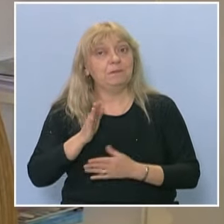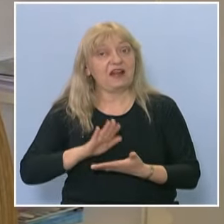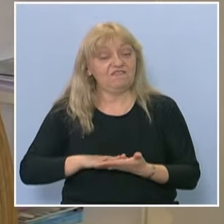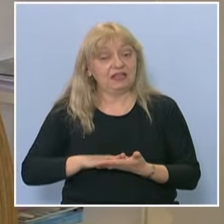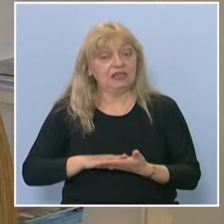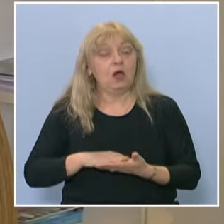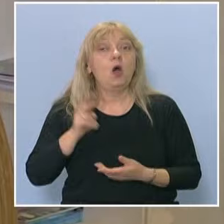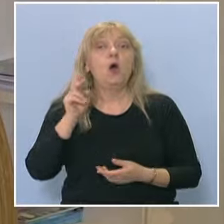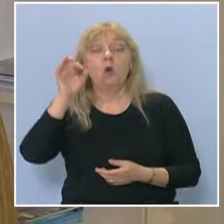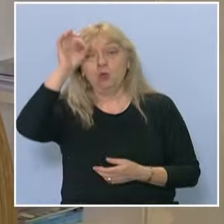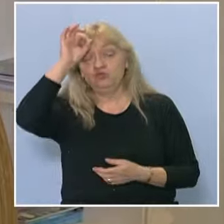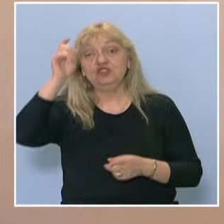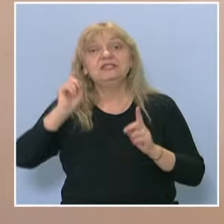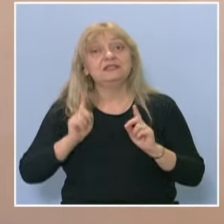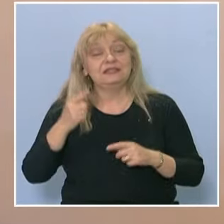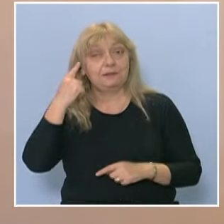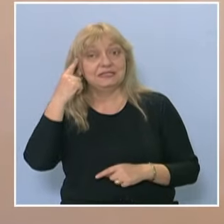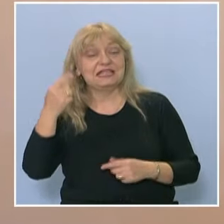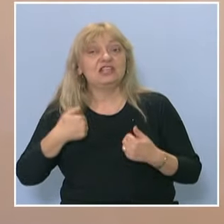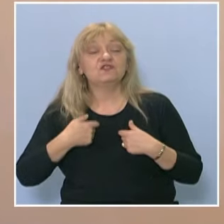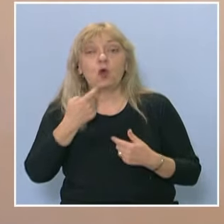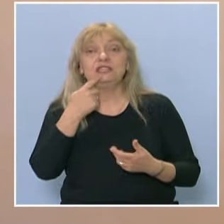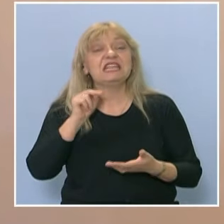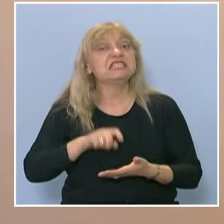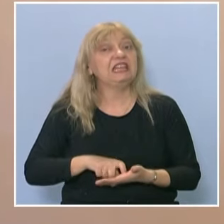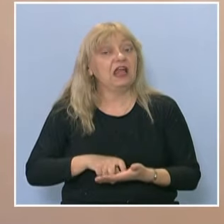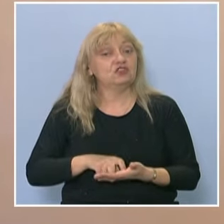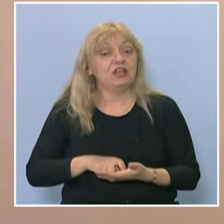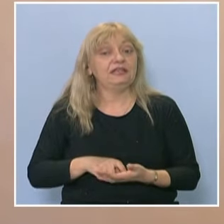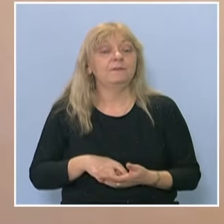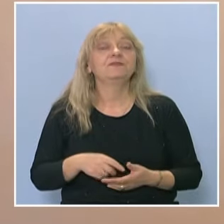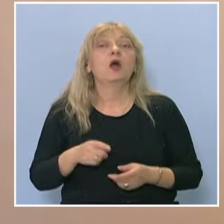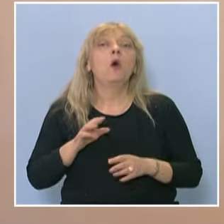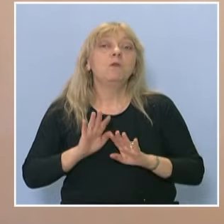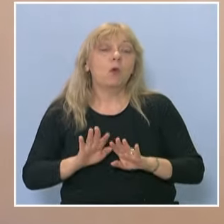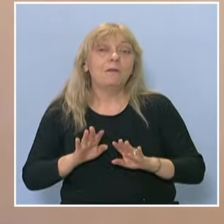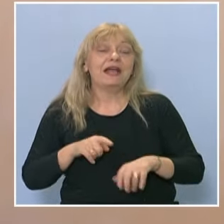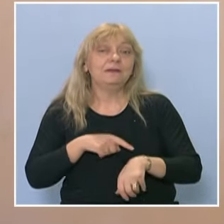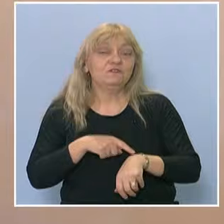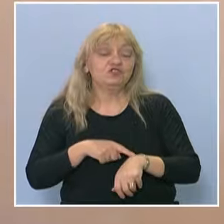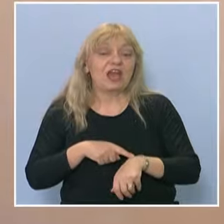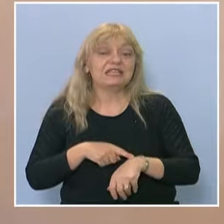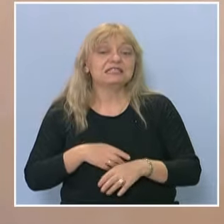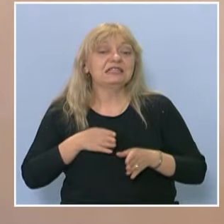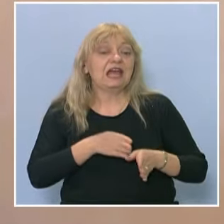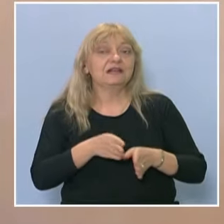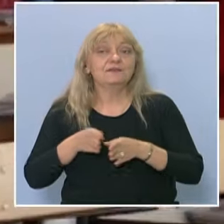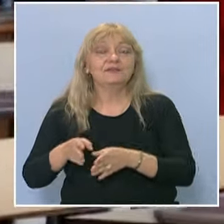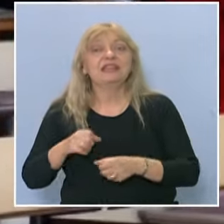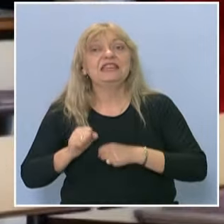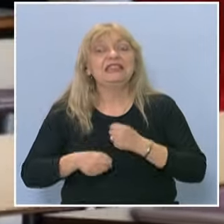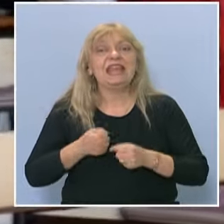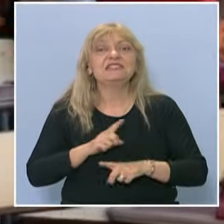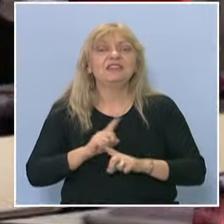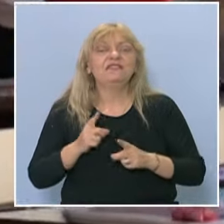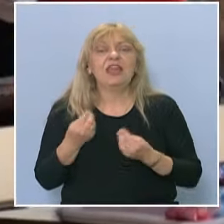трябва да разбират и какви са техните задължения. Заниманията в час помагат на учениците да канализират емоциите си, да действат в некомфортни за тях ситуации